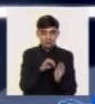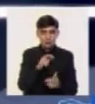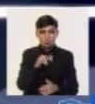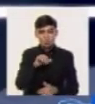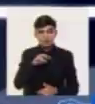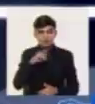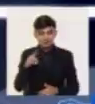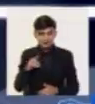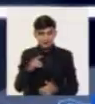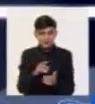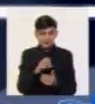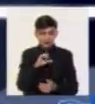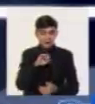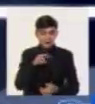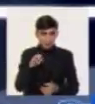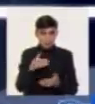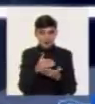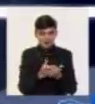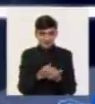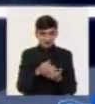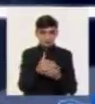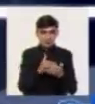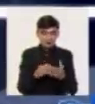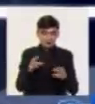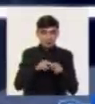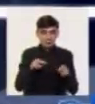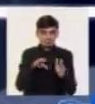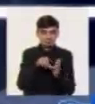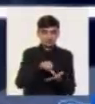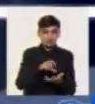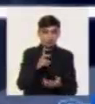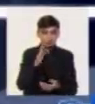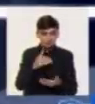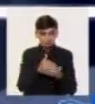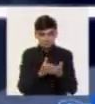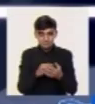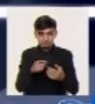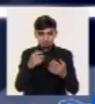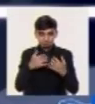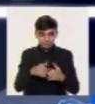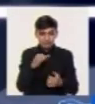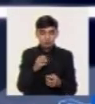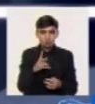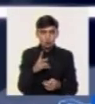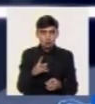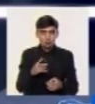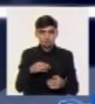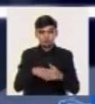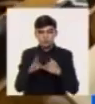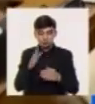Гүлнәз Сайлауқызы партиялар ұсынған тізімдерді салыстырып, мәжілістегі кресласын кімдер босататынын анықтап көрген